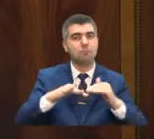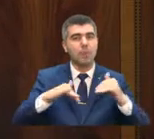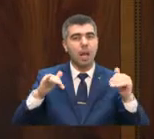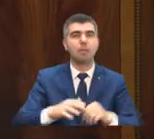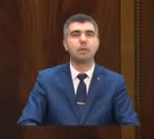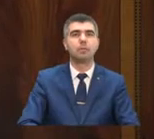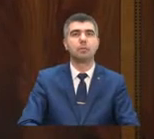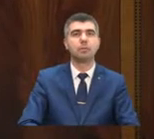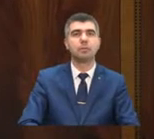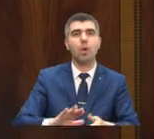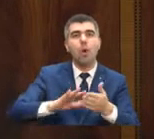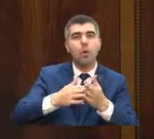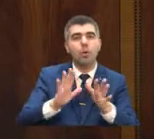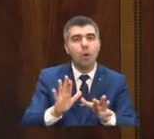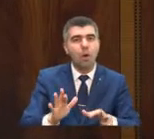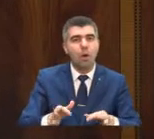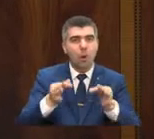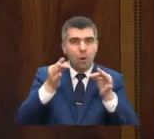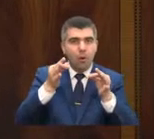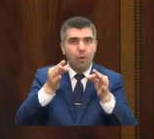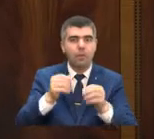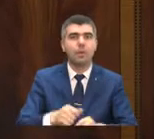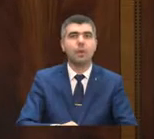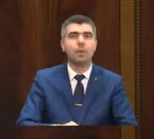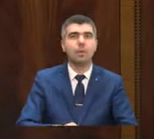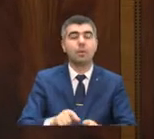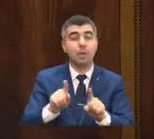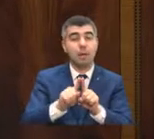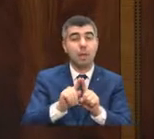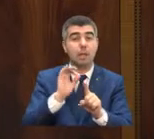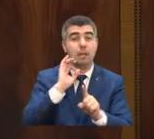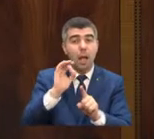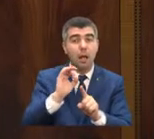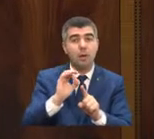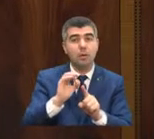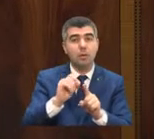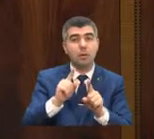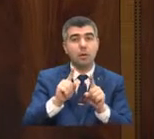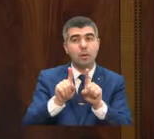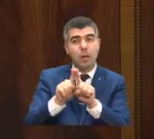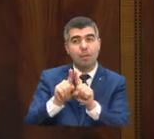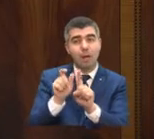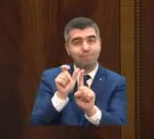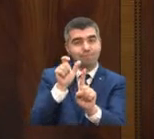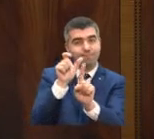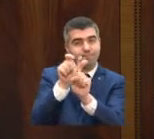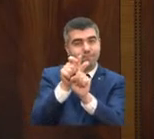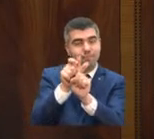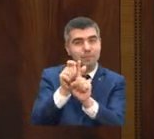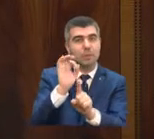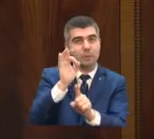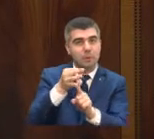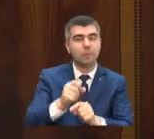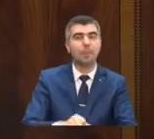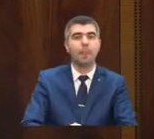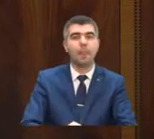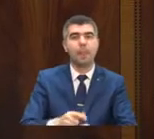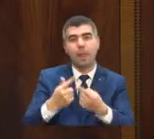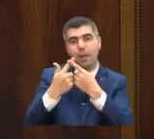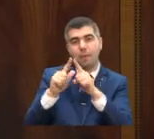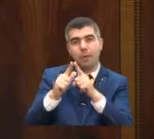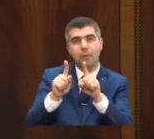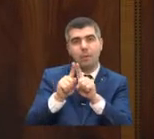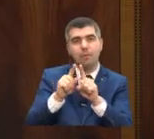خلال الخلاصات الأولية التي يمكن استنتاجها من هذا الحادث الأثيم، يتبين أن الأمر لا يتعلق